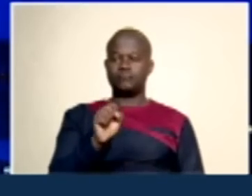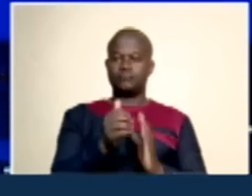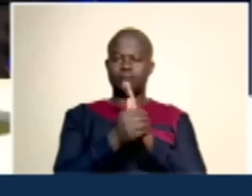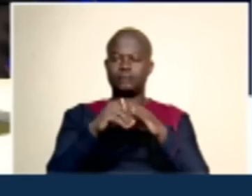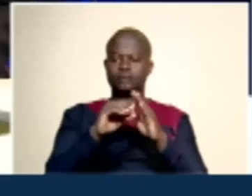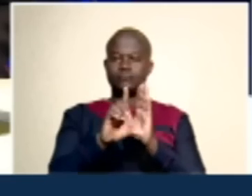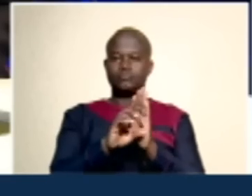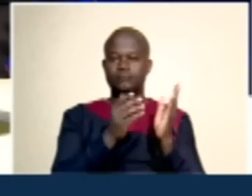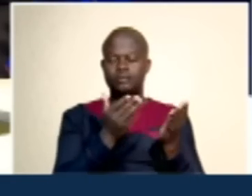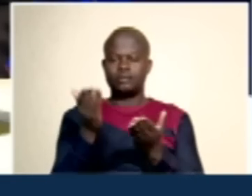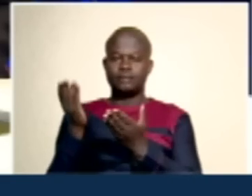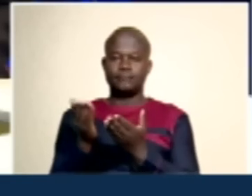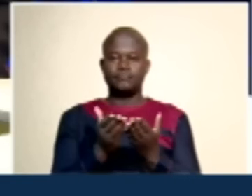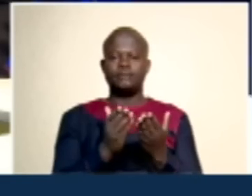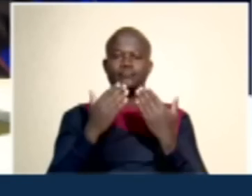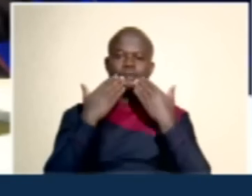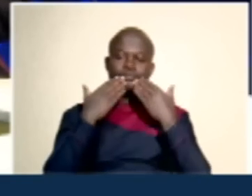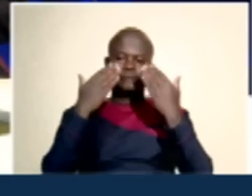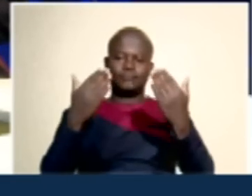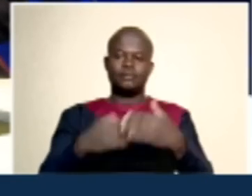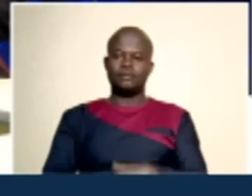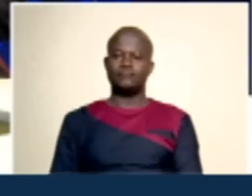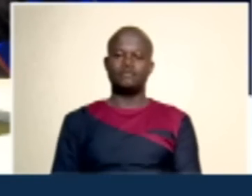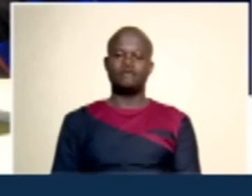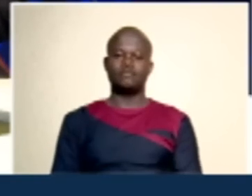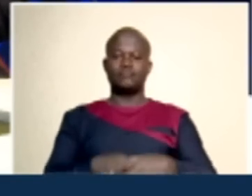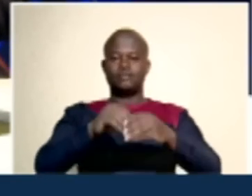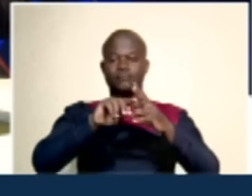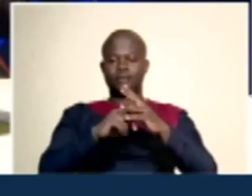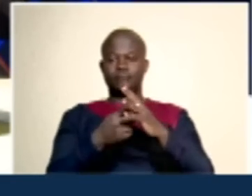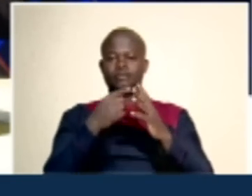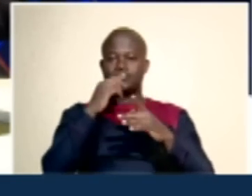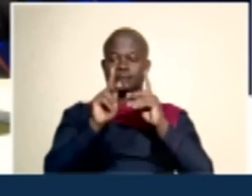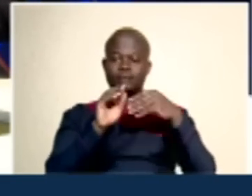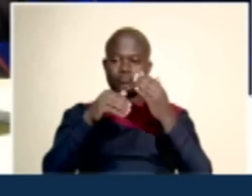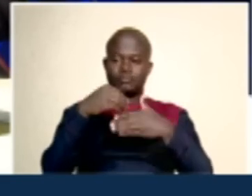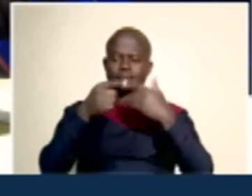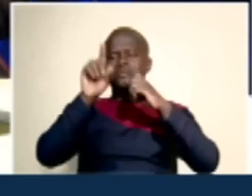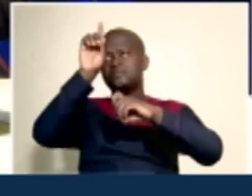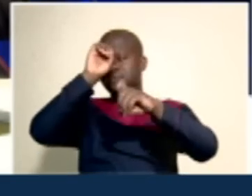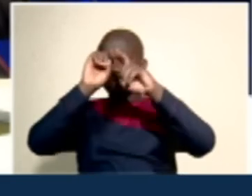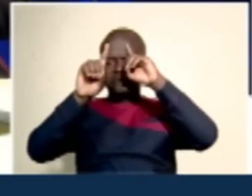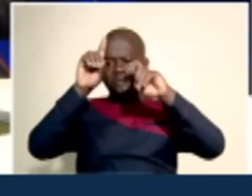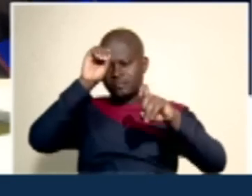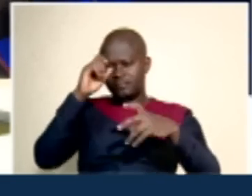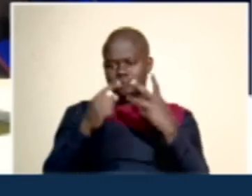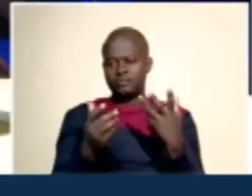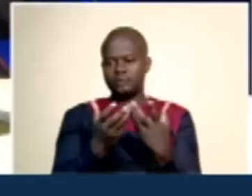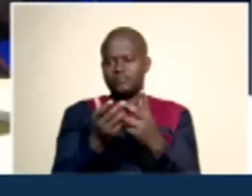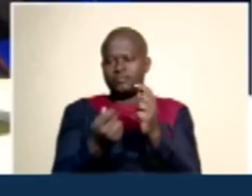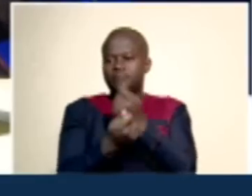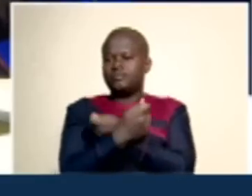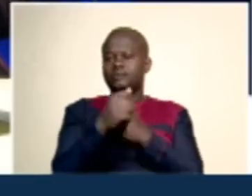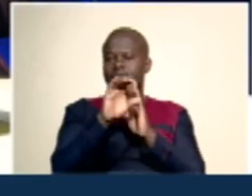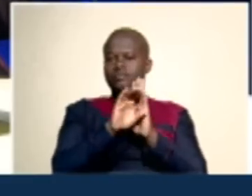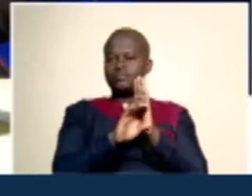mategeko tubahaye ikaze muri amakuru murakoze hanyuma mu gutangira hari abakomeje kwibaza ibi bijyanye no guhindura itegeko